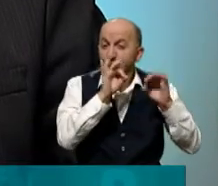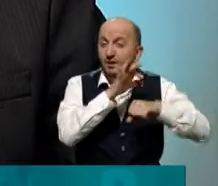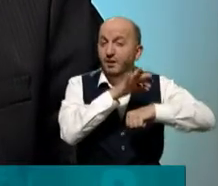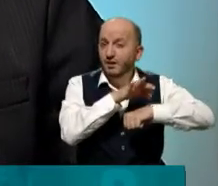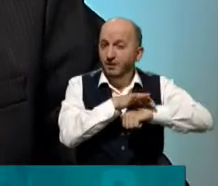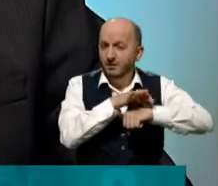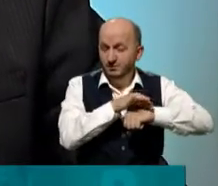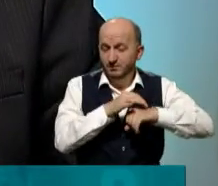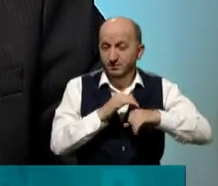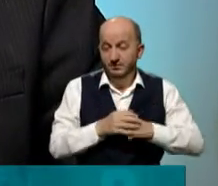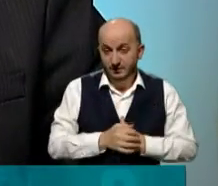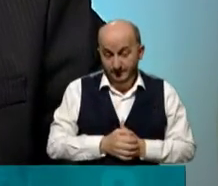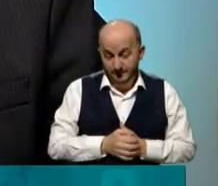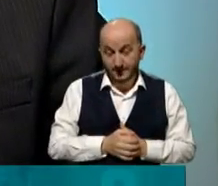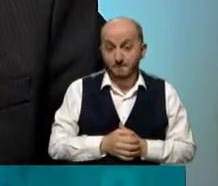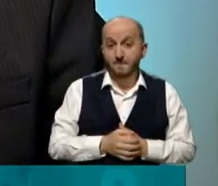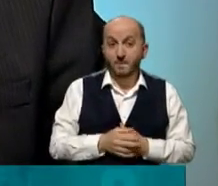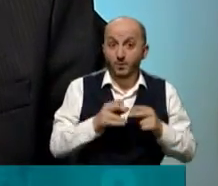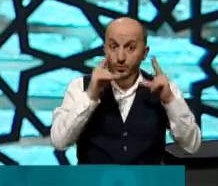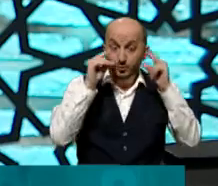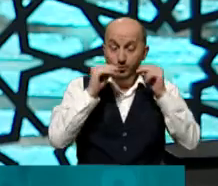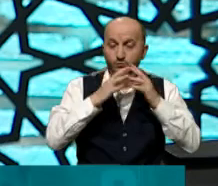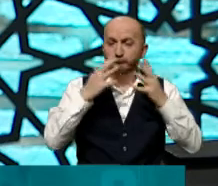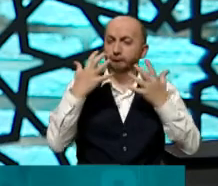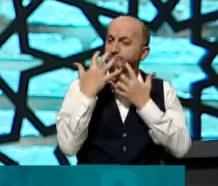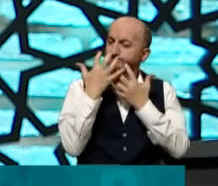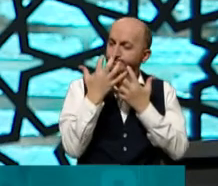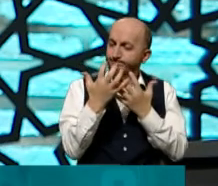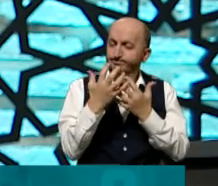bir rahatsızlıktır. Tabii. Uyku ne büyük bir nimettir.